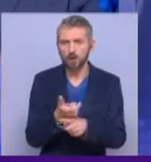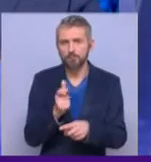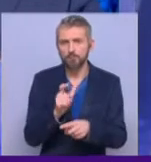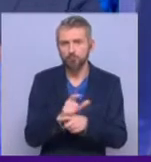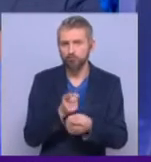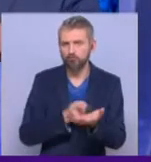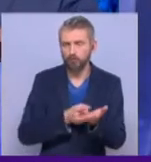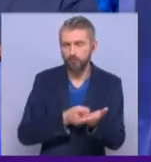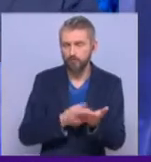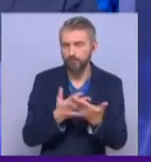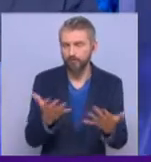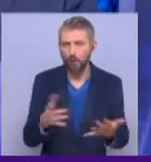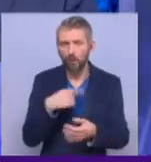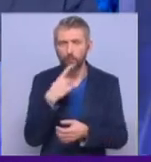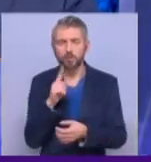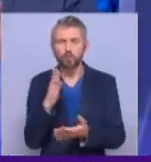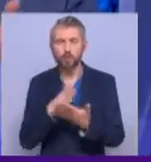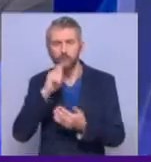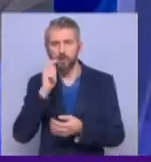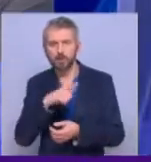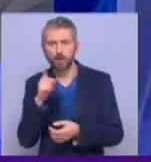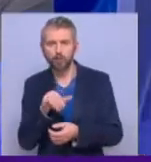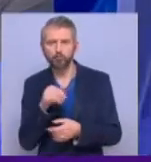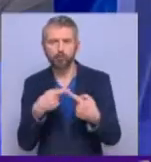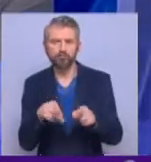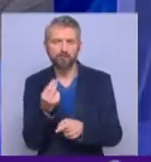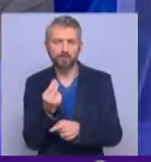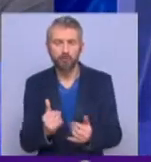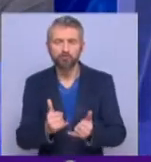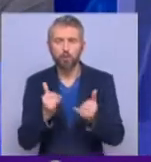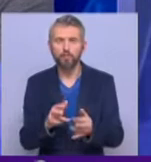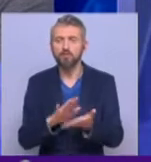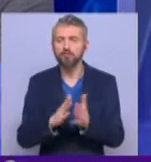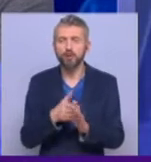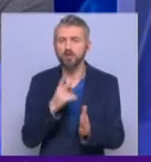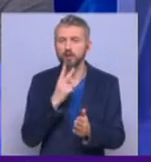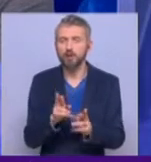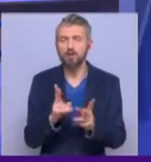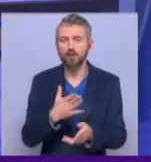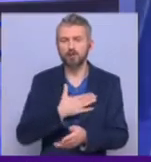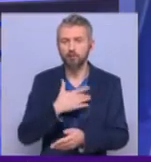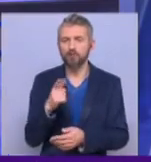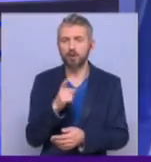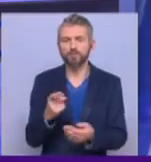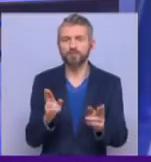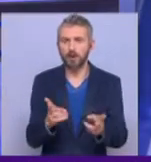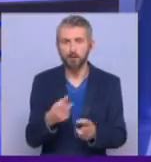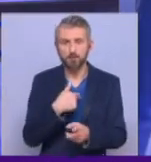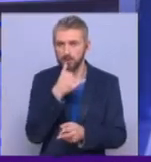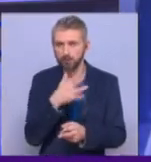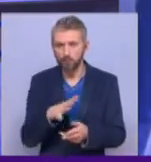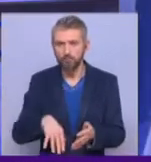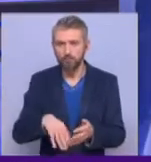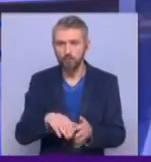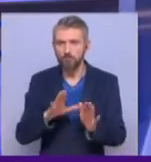доводи доводять, говорять про те, що є український газ, в нього інша ціна. Шановні, як ситуація от виглядає? Наш газ. А ми не можемо жити за